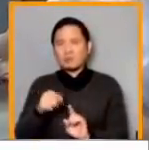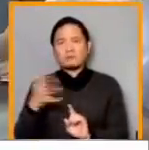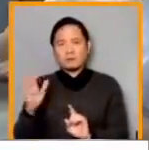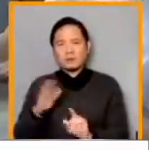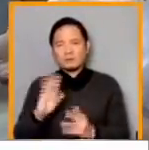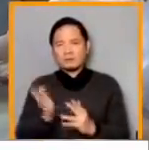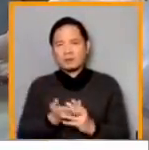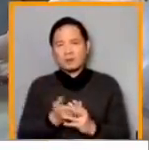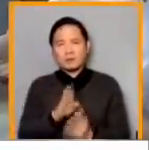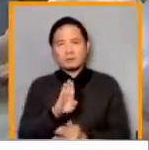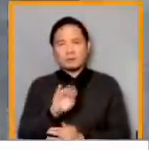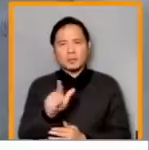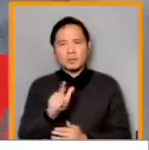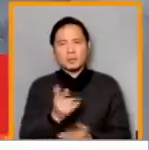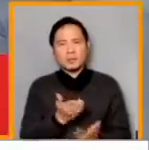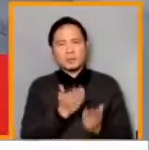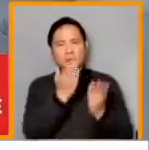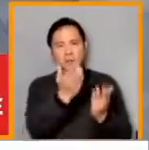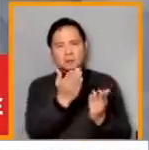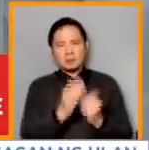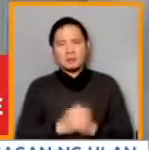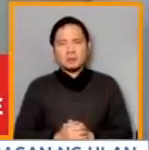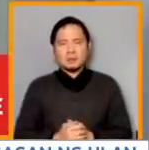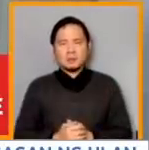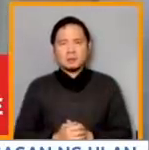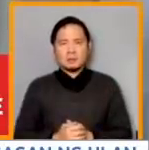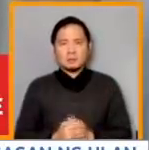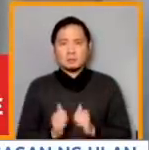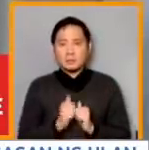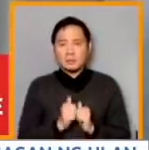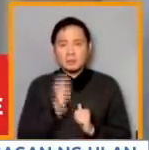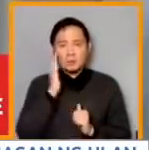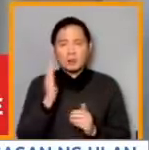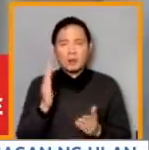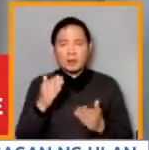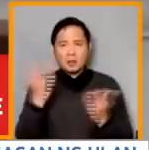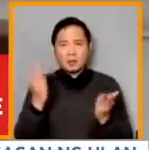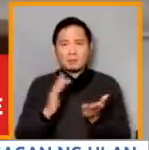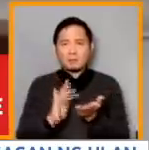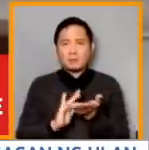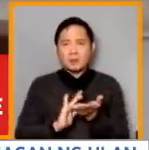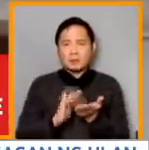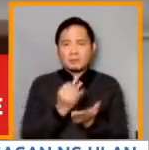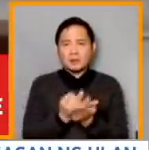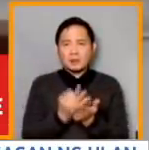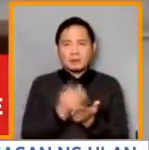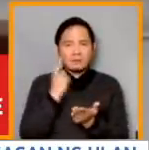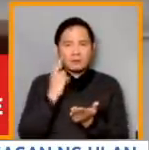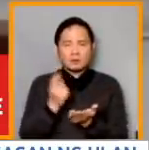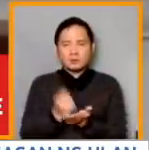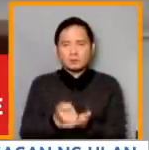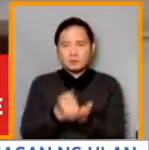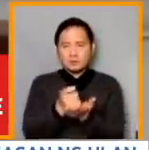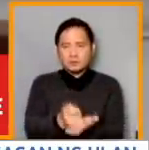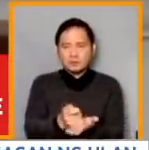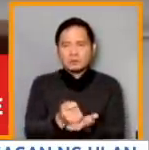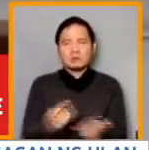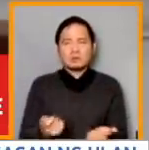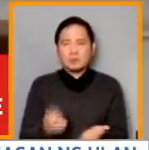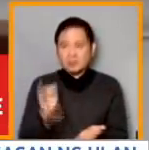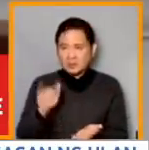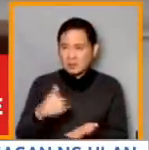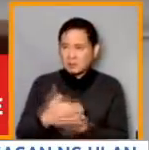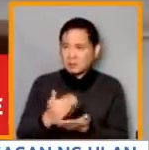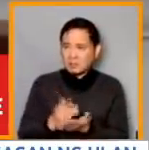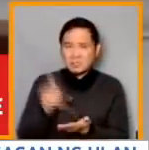Safe Schools Reopening Bill, which also allots medical fund for free treatment para mabigyan ng pondo